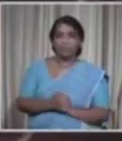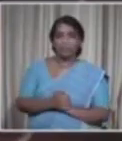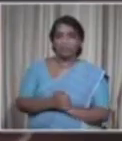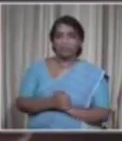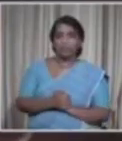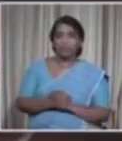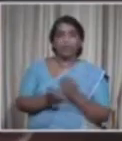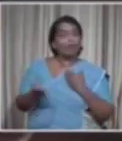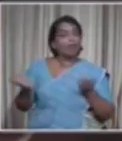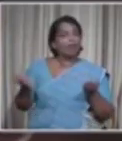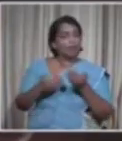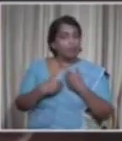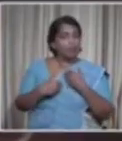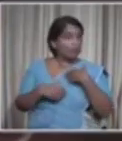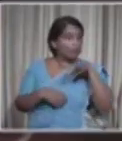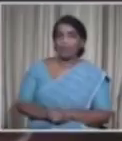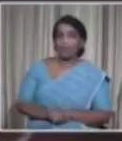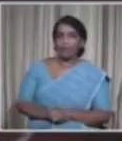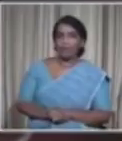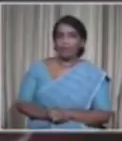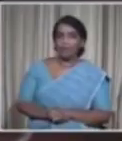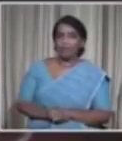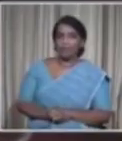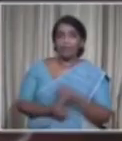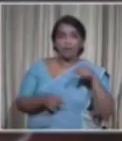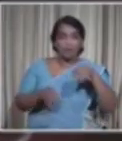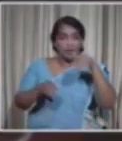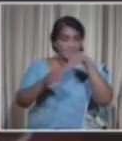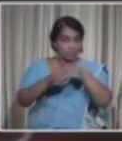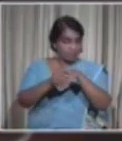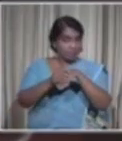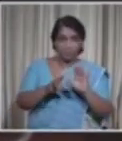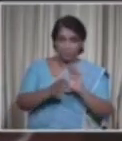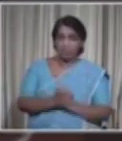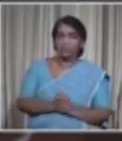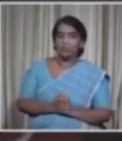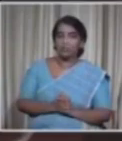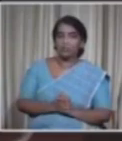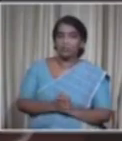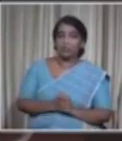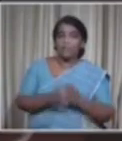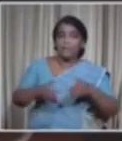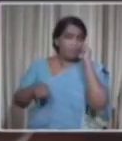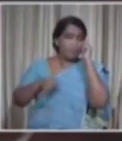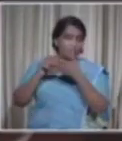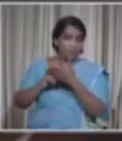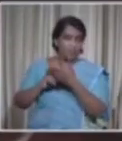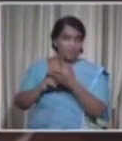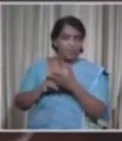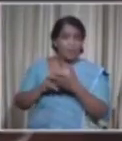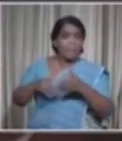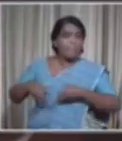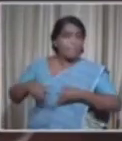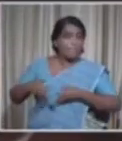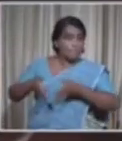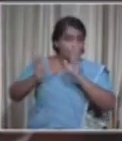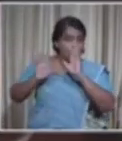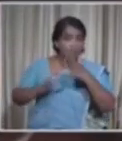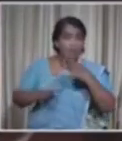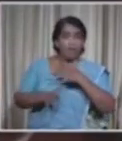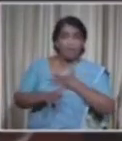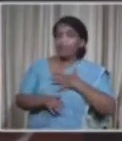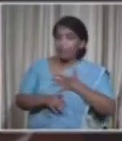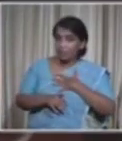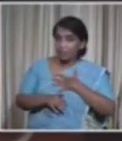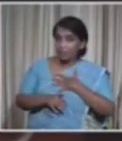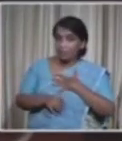අපි හැමෝම අවබෝධ කරගන්නට ඕන මේ ඇතුලේ නියෝජනය වෙන්නට ඕන මහපාරේ හද ගැසීම මහපාරේ හඬට